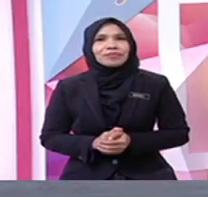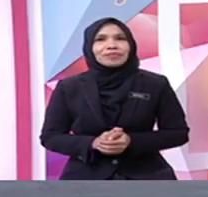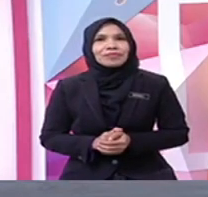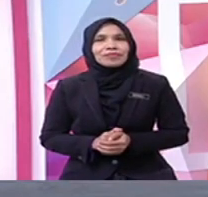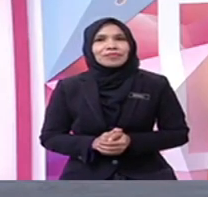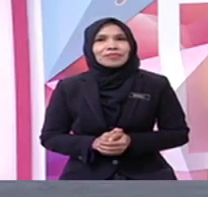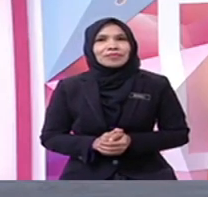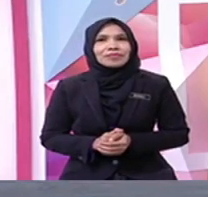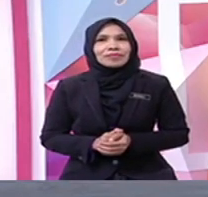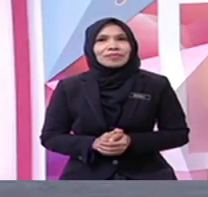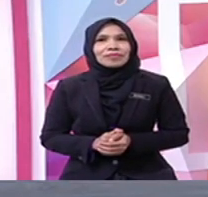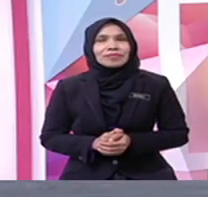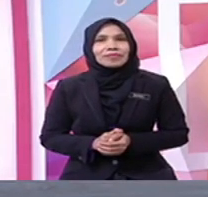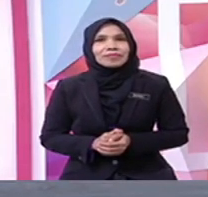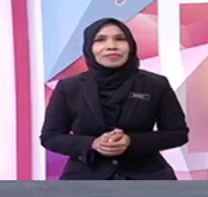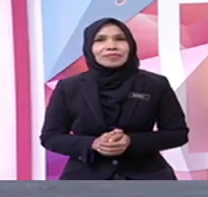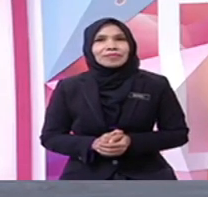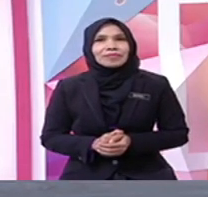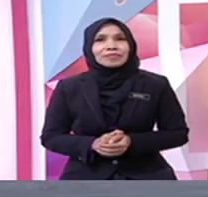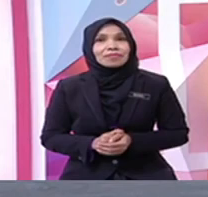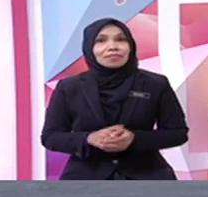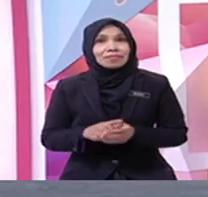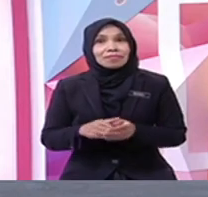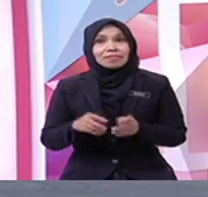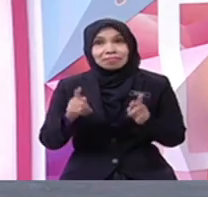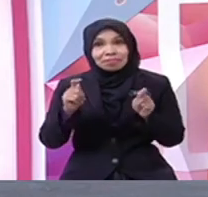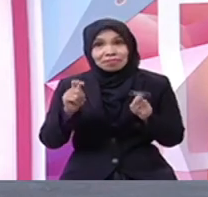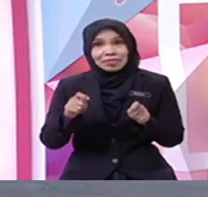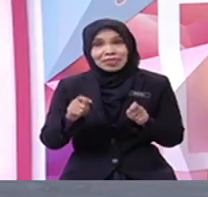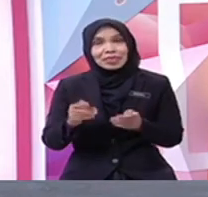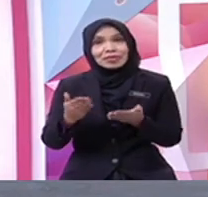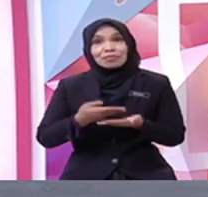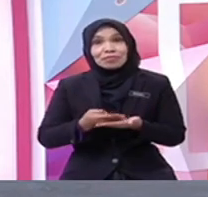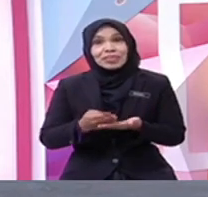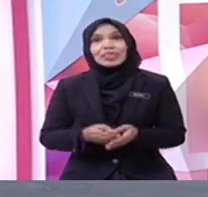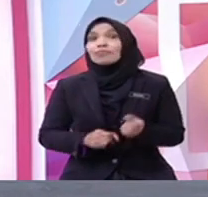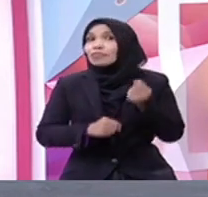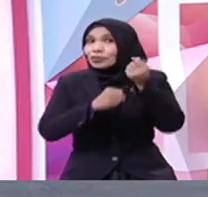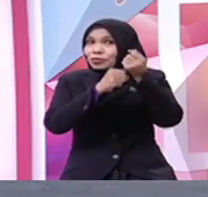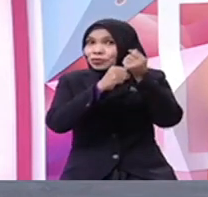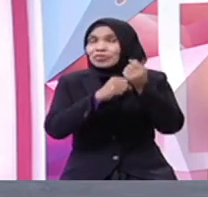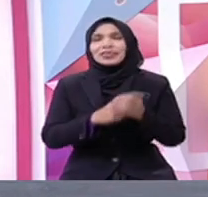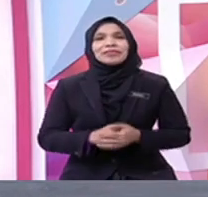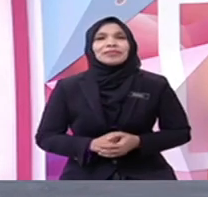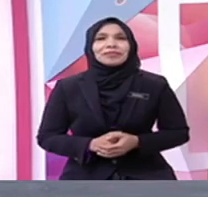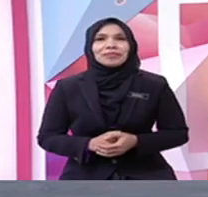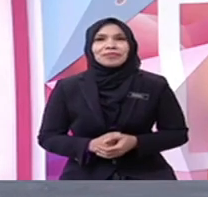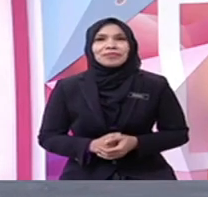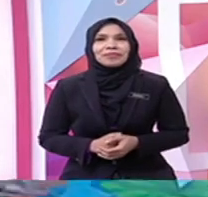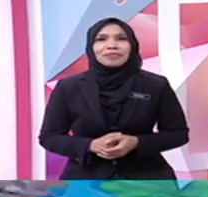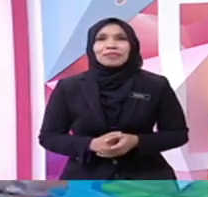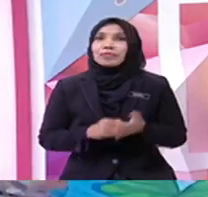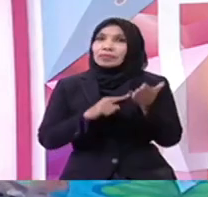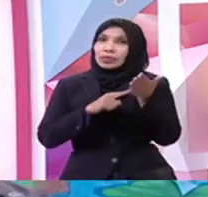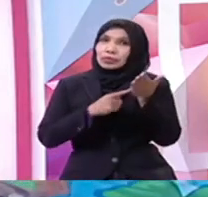doang Canyon Oke masih lagi sokongan nego boleh boleh melihat Dedek Oke segitu tak dikasih